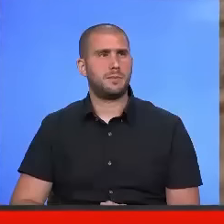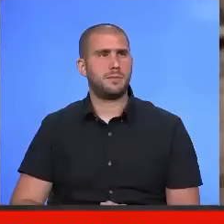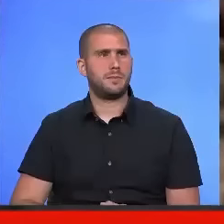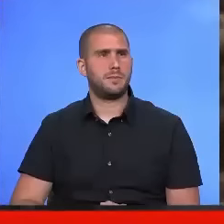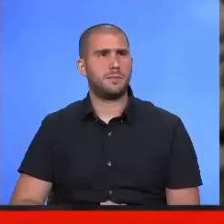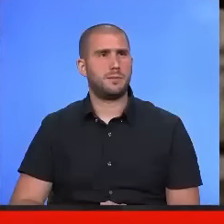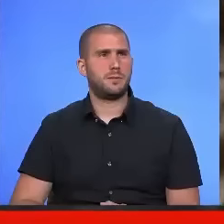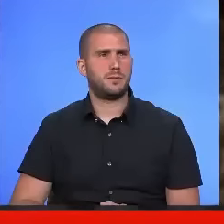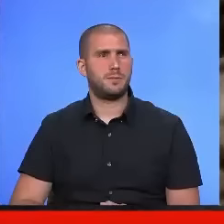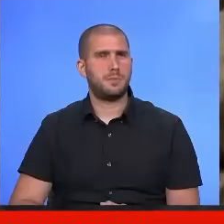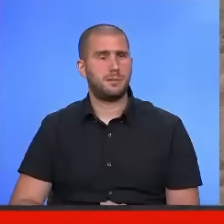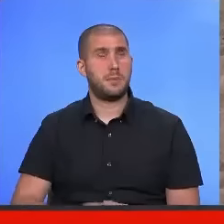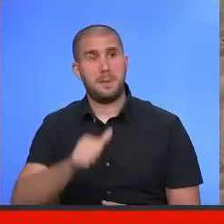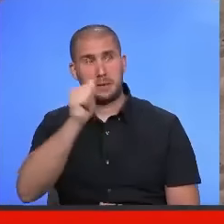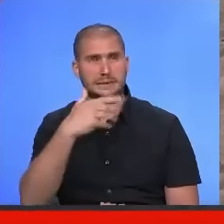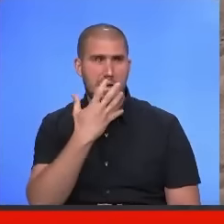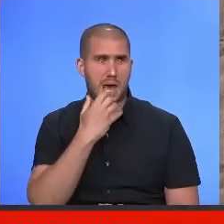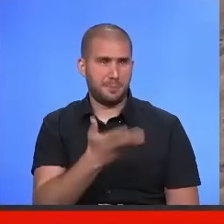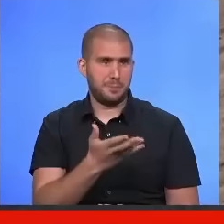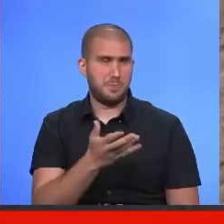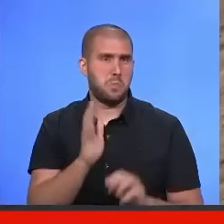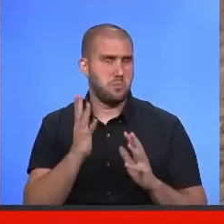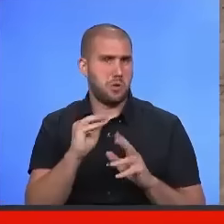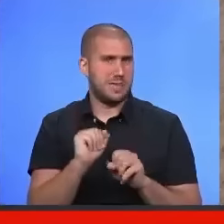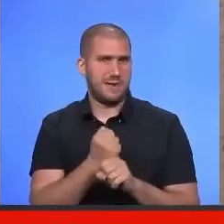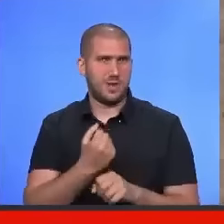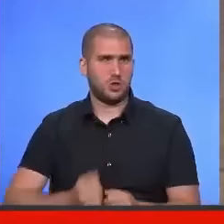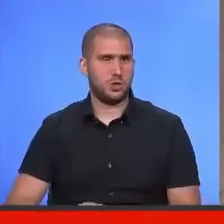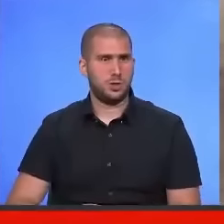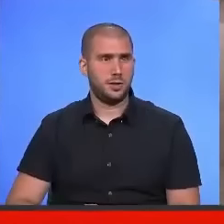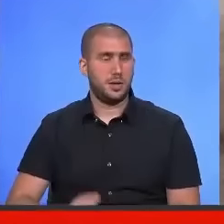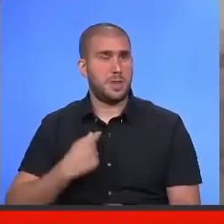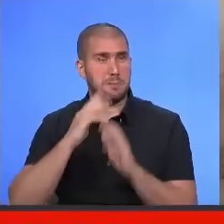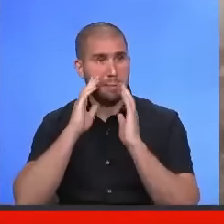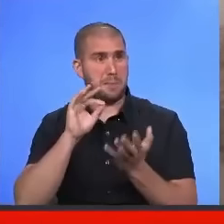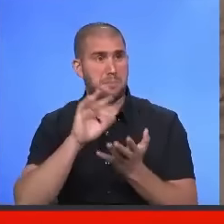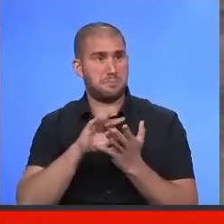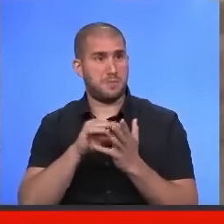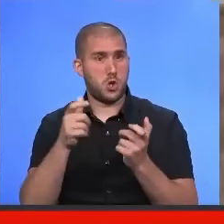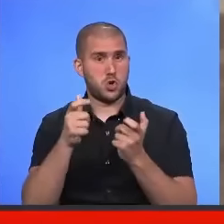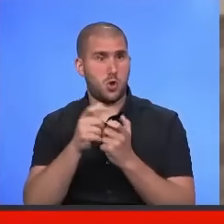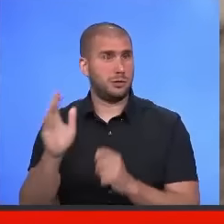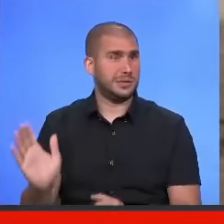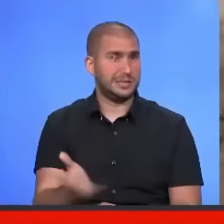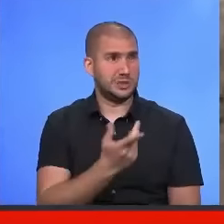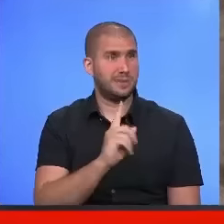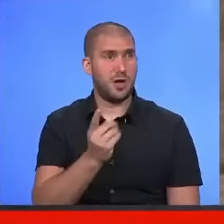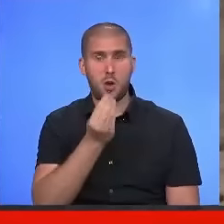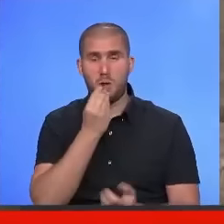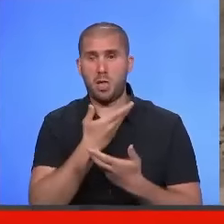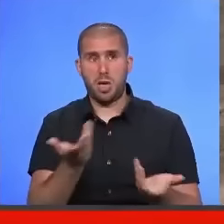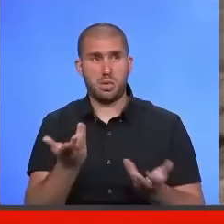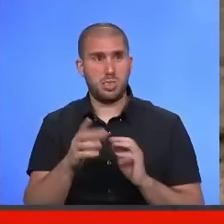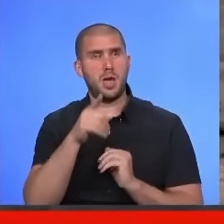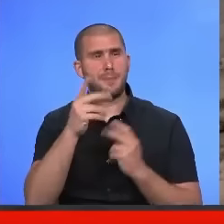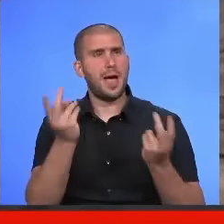הנה בקיץ יהיה פה חם א יהיה פה מאוד יבש אני מניח שברגע שהכוחות גם יצאו ולא יה פה מזון זמין הם